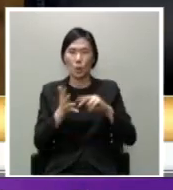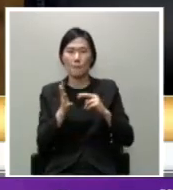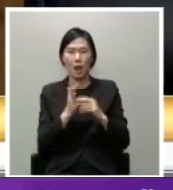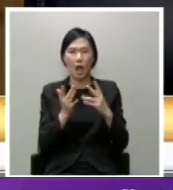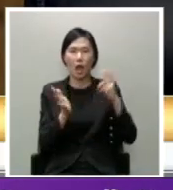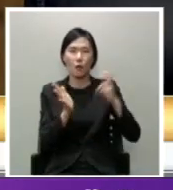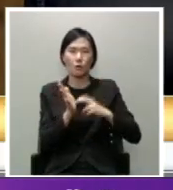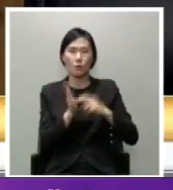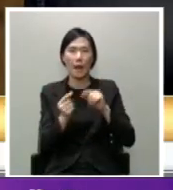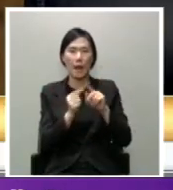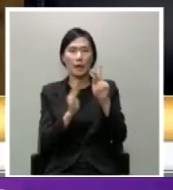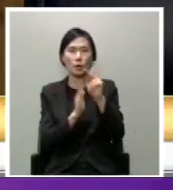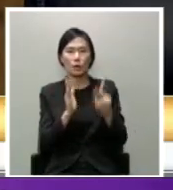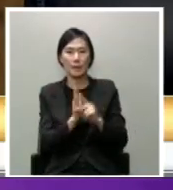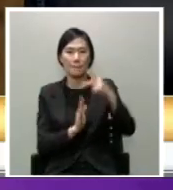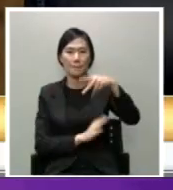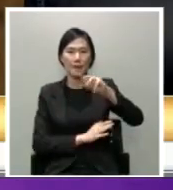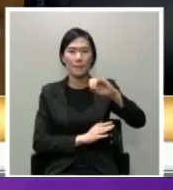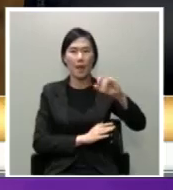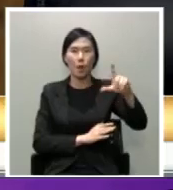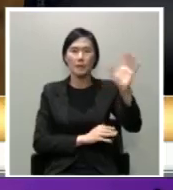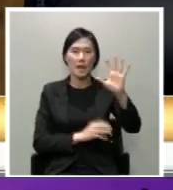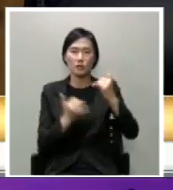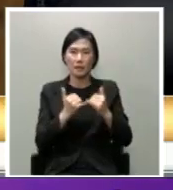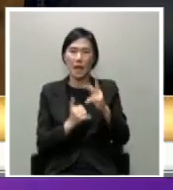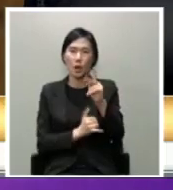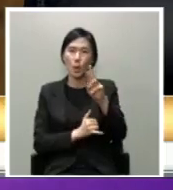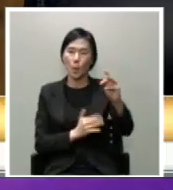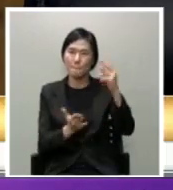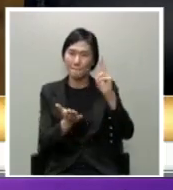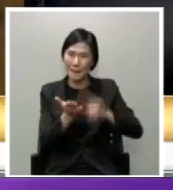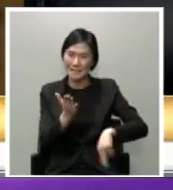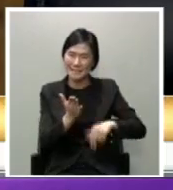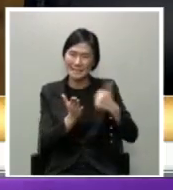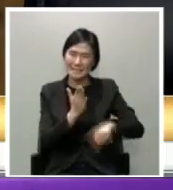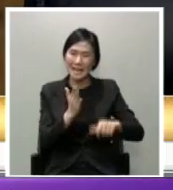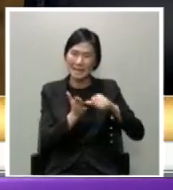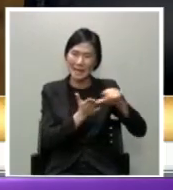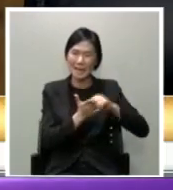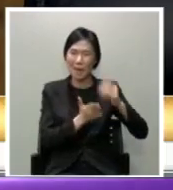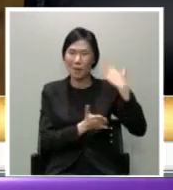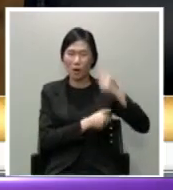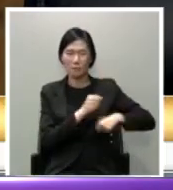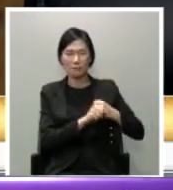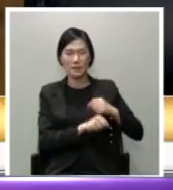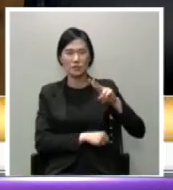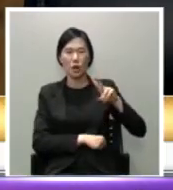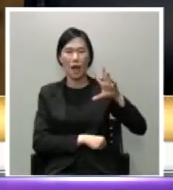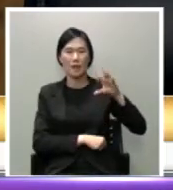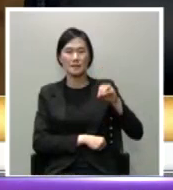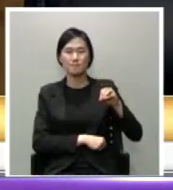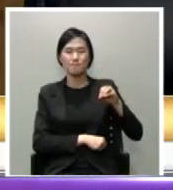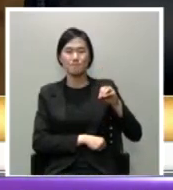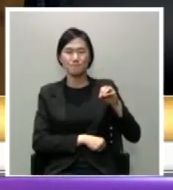ฟิลิปมอริสท่านประธานครับกรมศุลกากรดำเนินการแก้เรื่องนี้มาตั้งแต่ปี